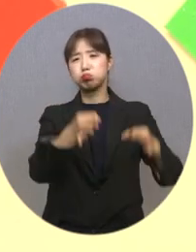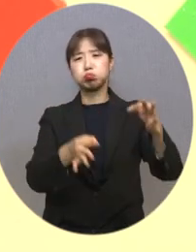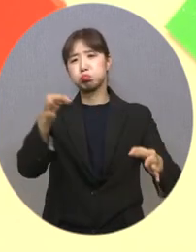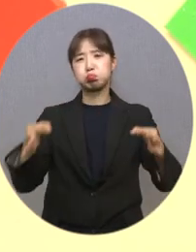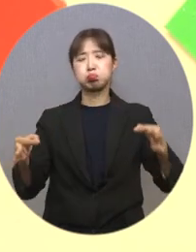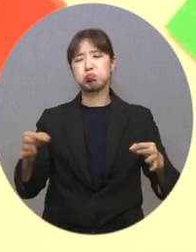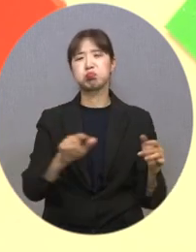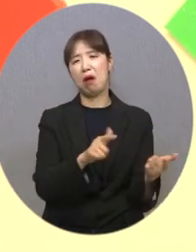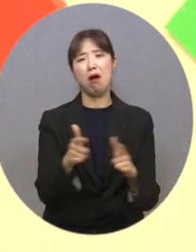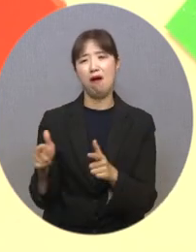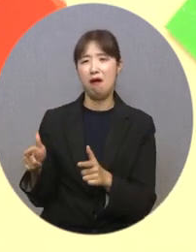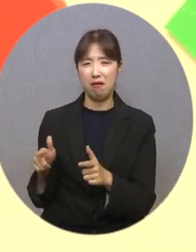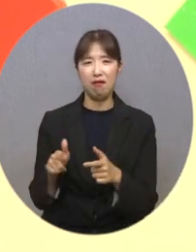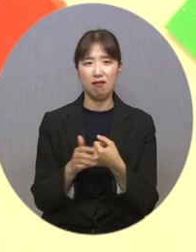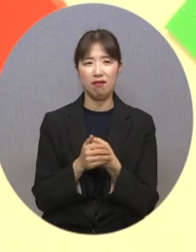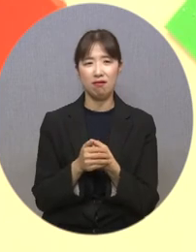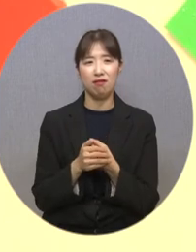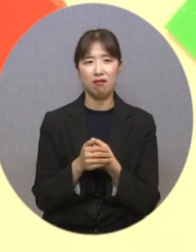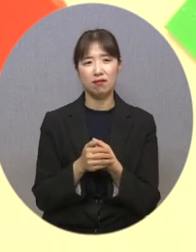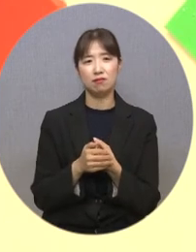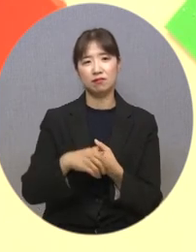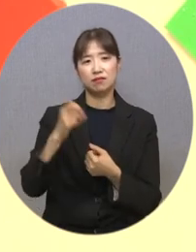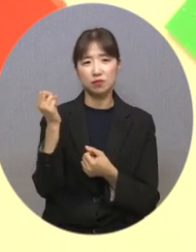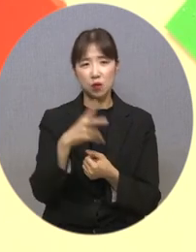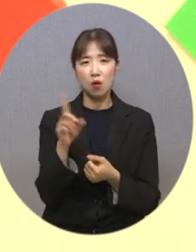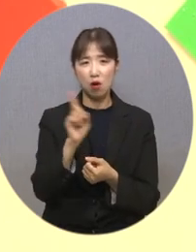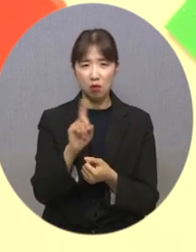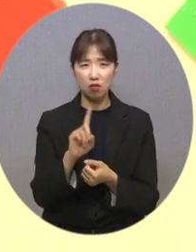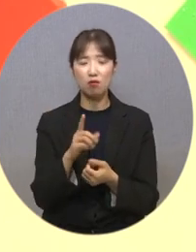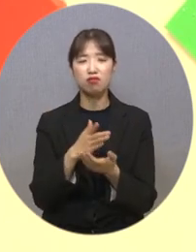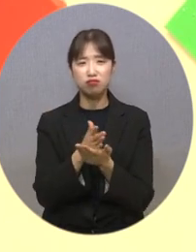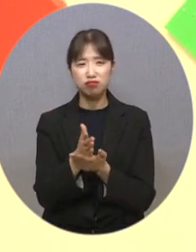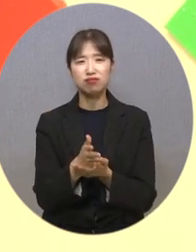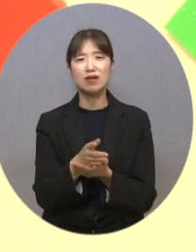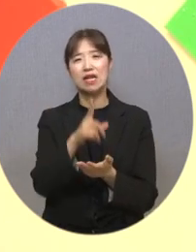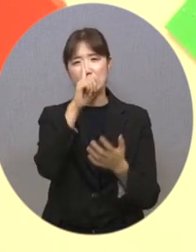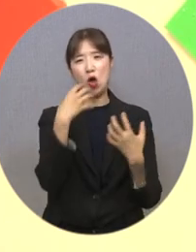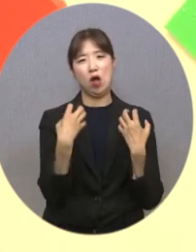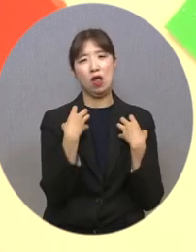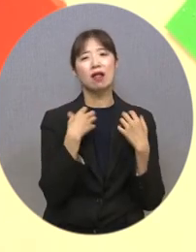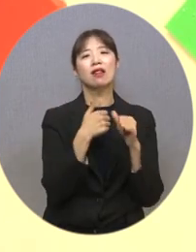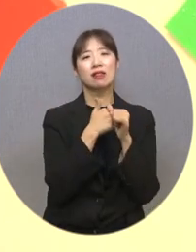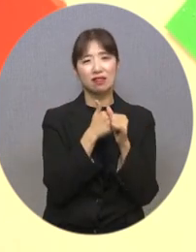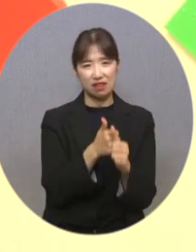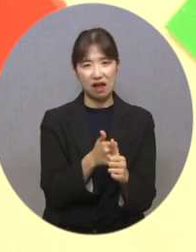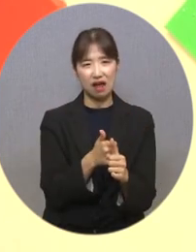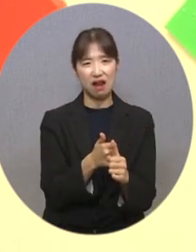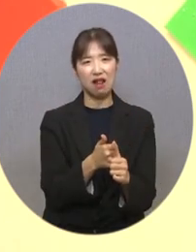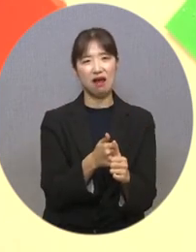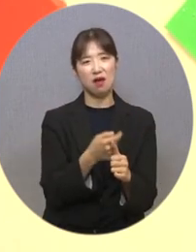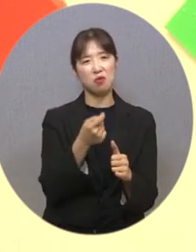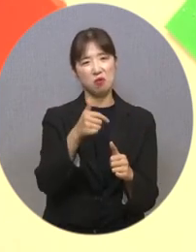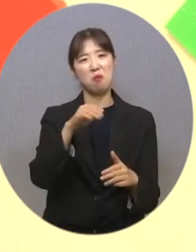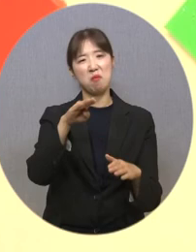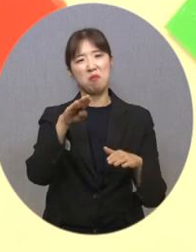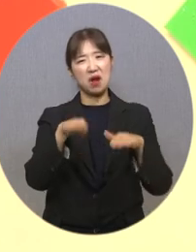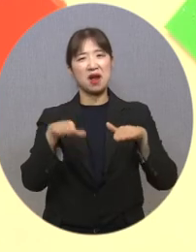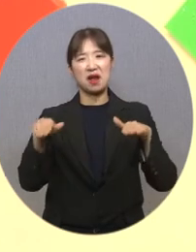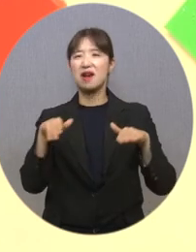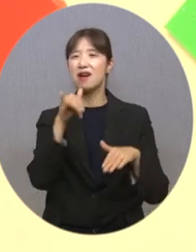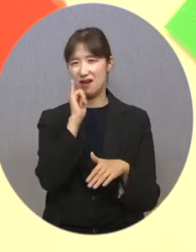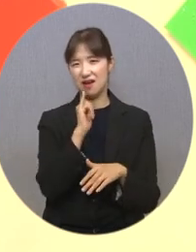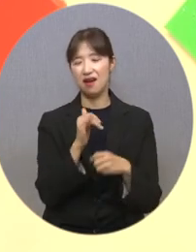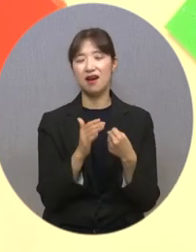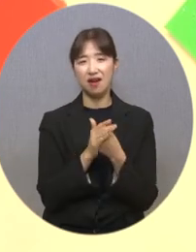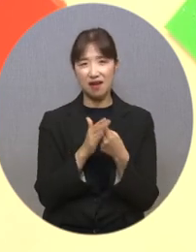있다는 얘기예요. 또 어떤 부분들은 또 지자체에 따라서 차등 적용이 되고 있는 실정이에요.